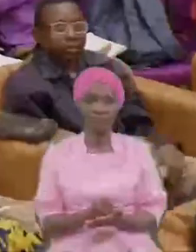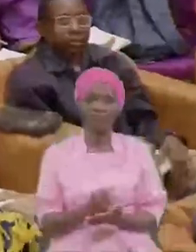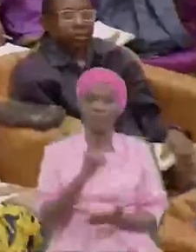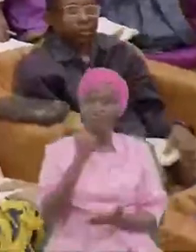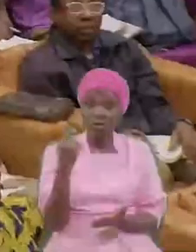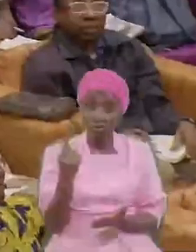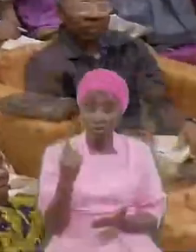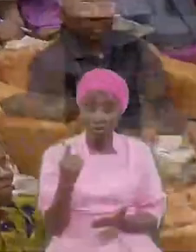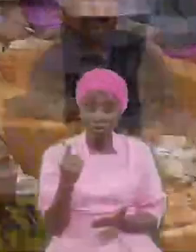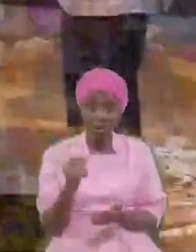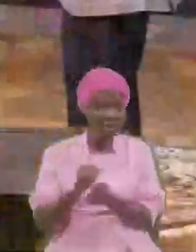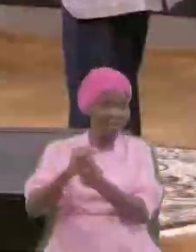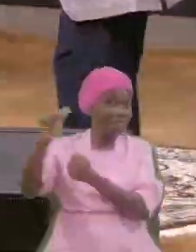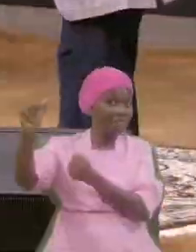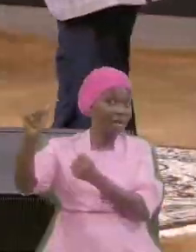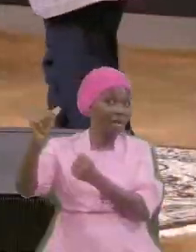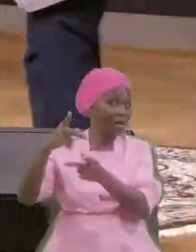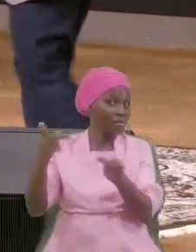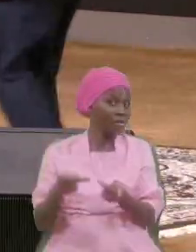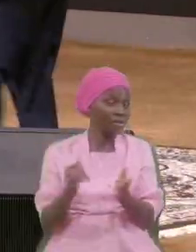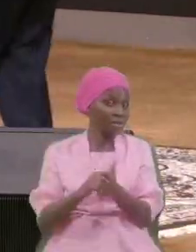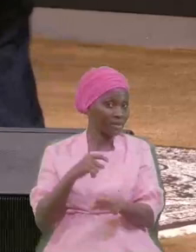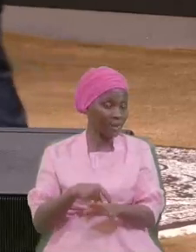Non seulement très loin, en ce temps-là,